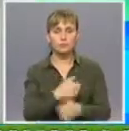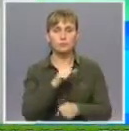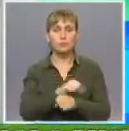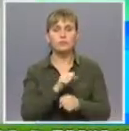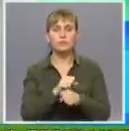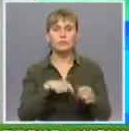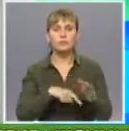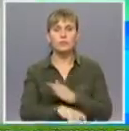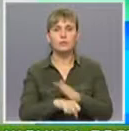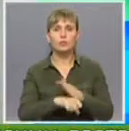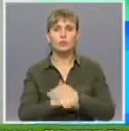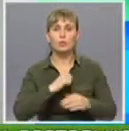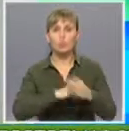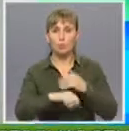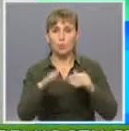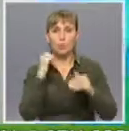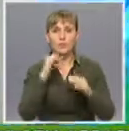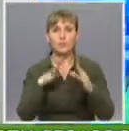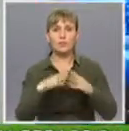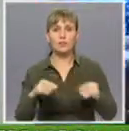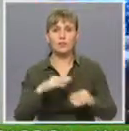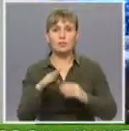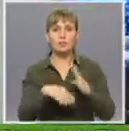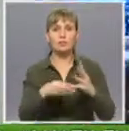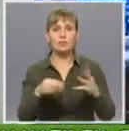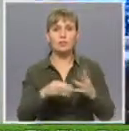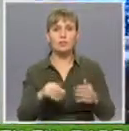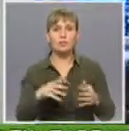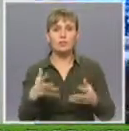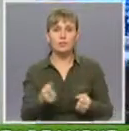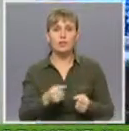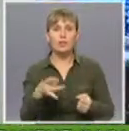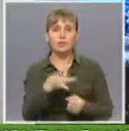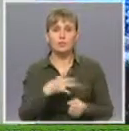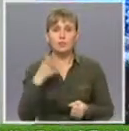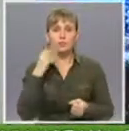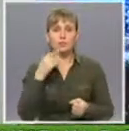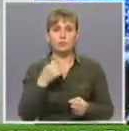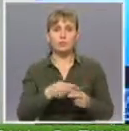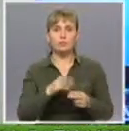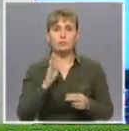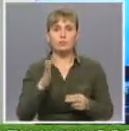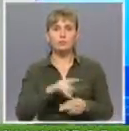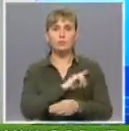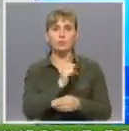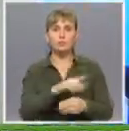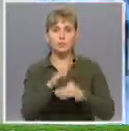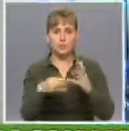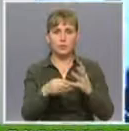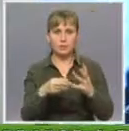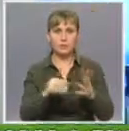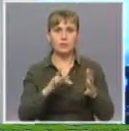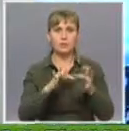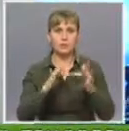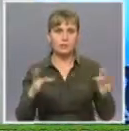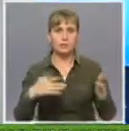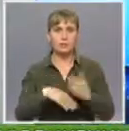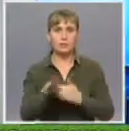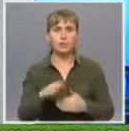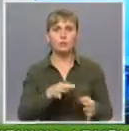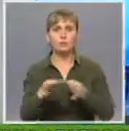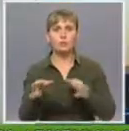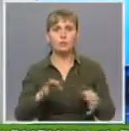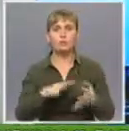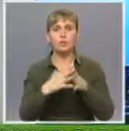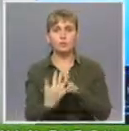Скоро запустят и новые станции метро Москва и Сайрам. Подземка в перспективе охватит все районы Алматы. Это будет мощная подземная сеть